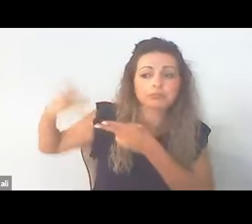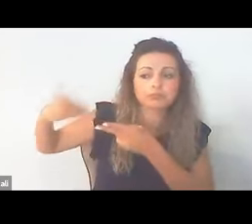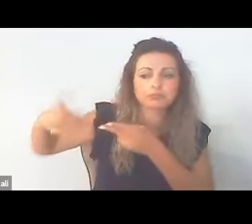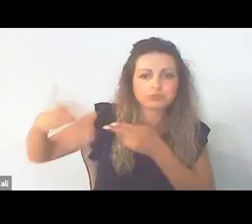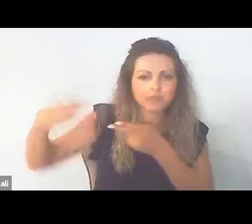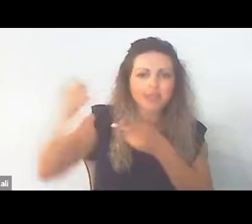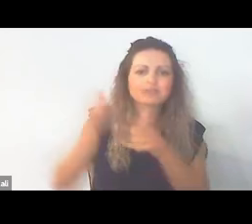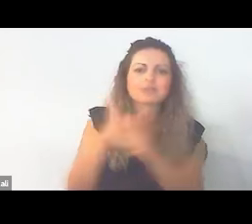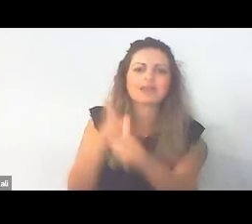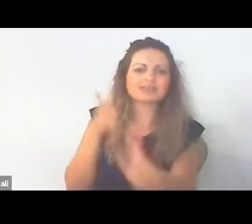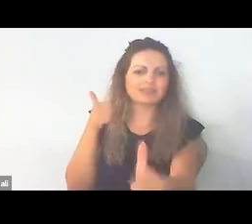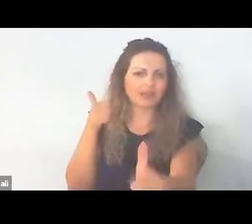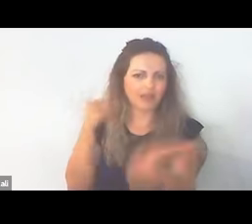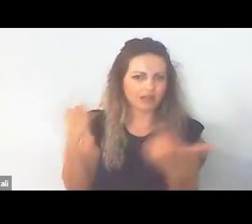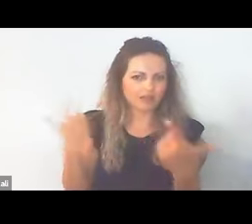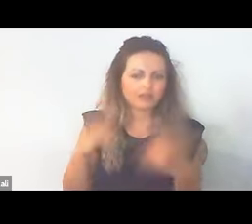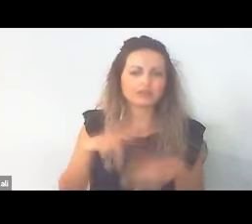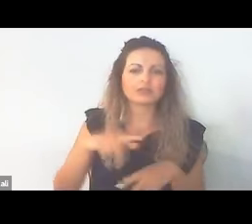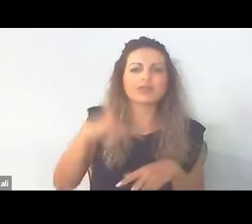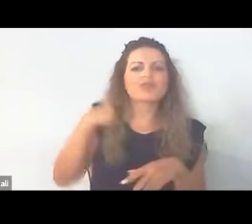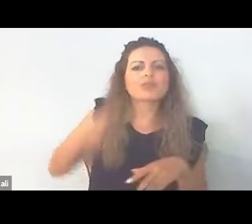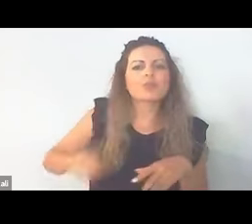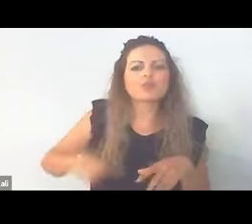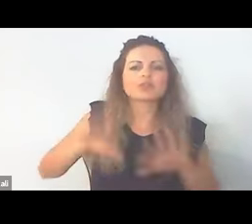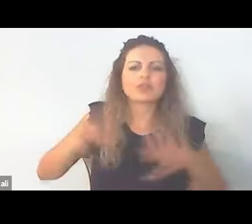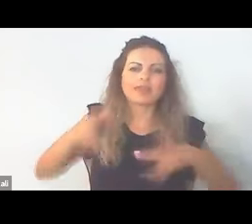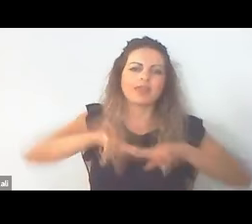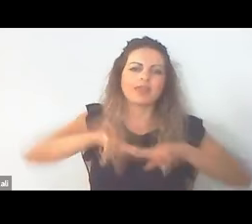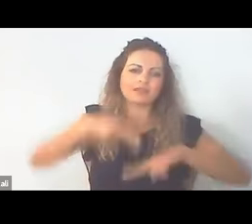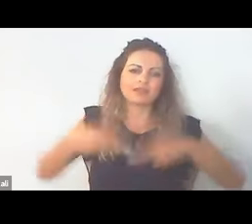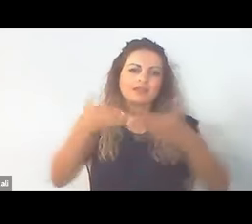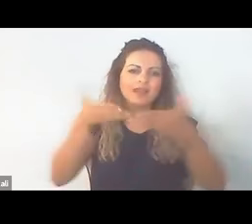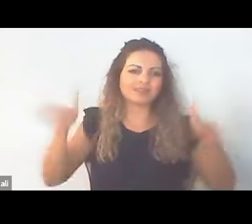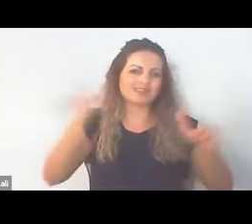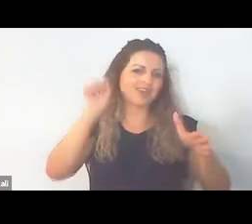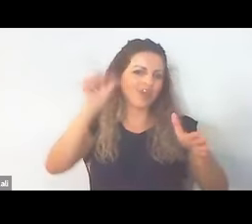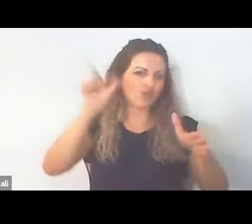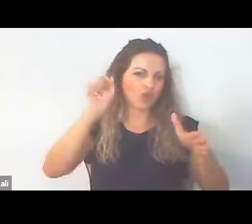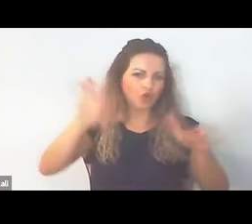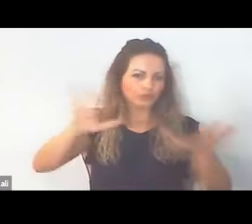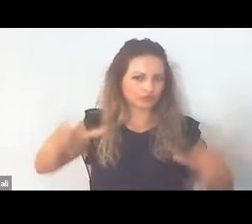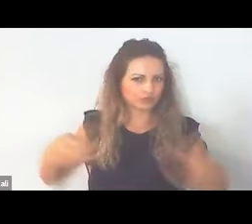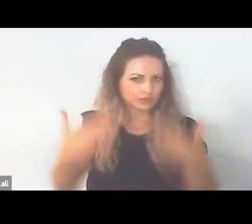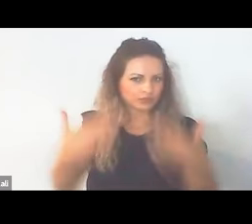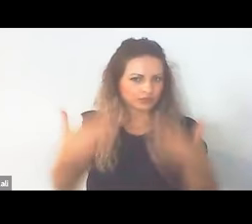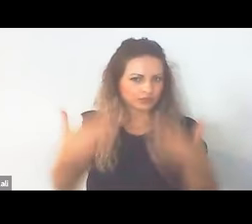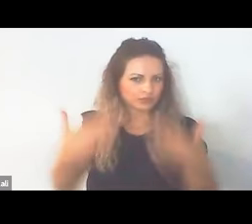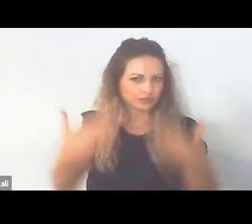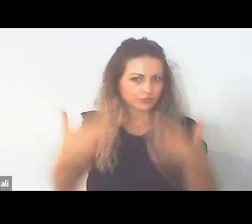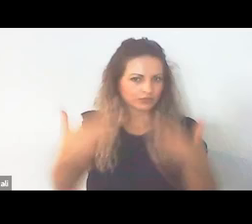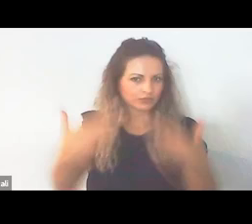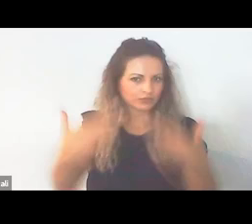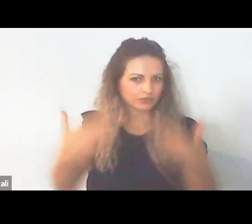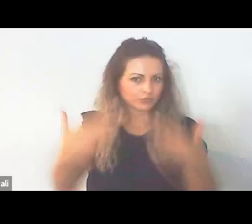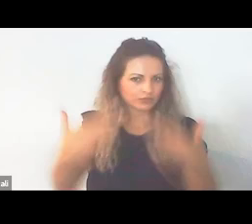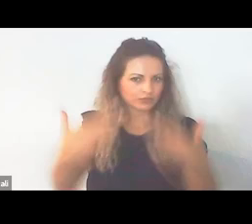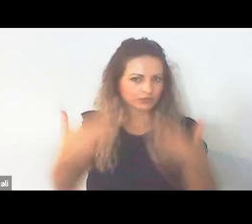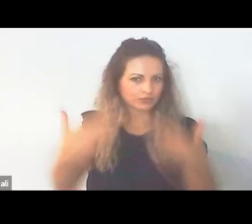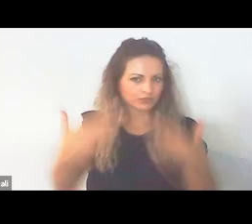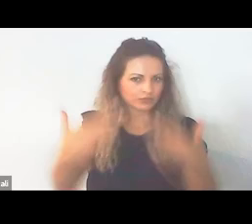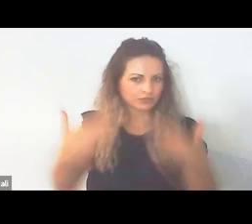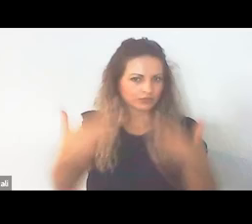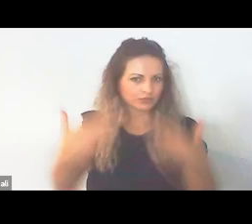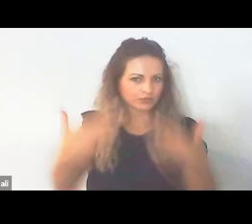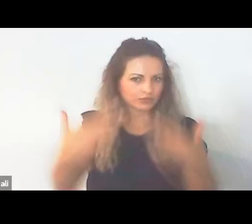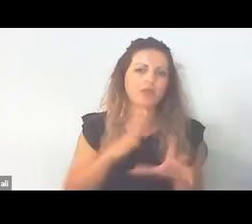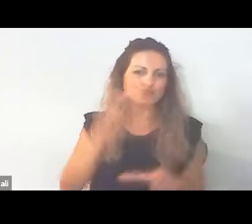σειρά δημόσιες ανοιχτές διαδικτυακές εκδηλώσεις με θέματα κέρια για την κοινωνία των πολιτών. Η σημερινή